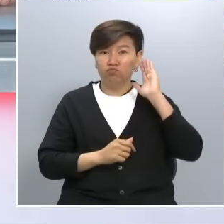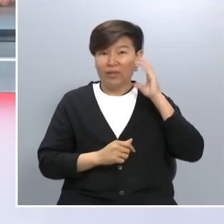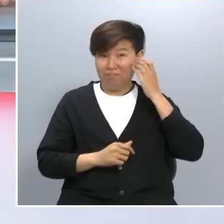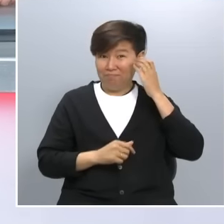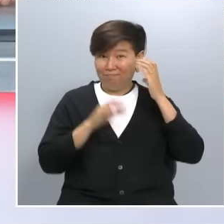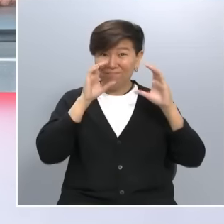ถ้าใครพอมีเบาะแสก็ชวย